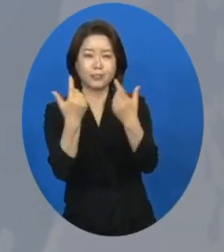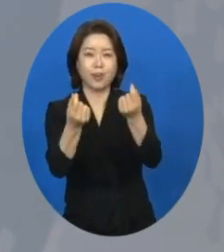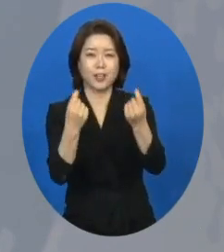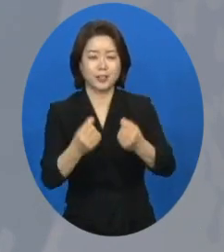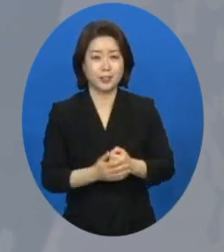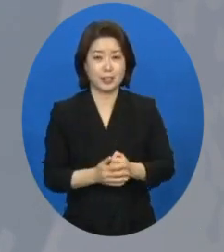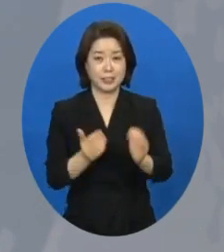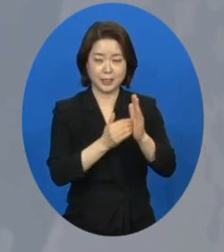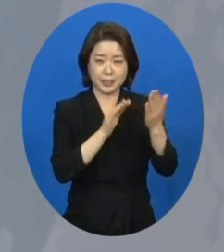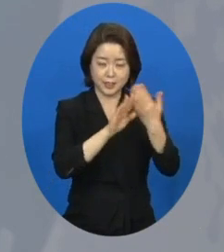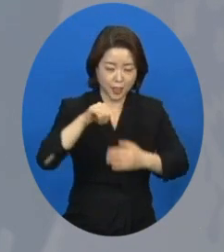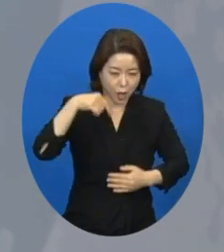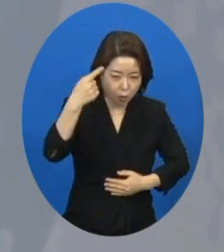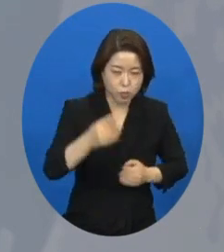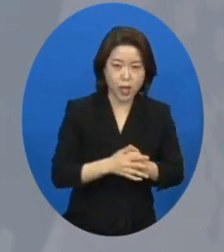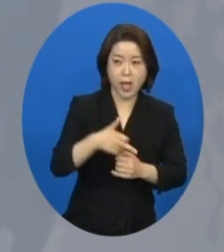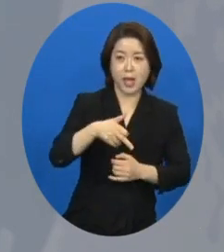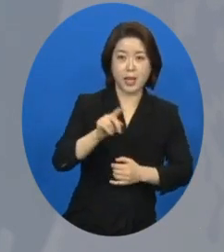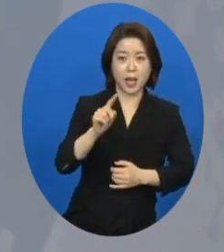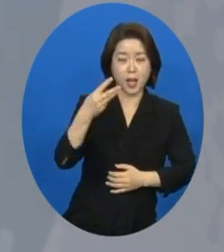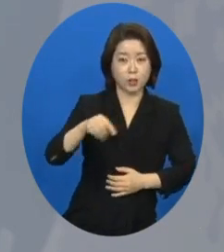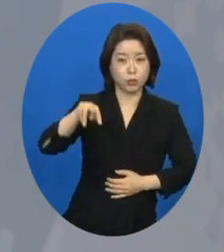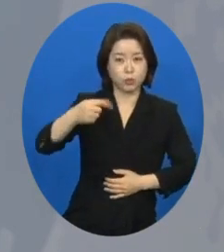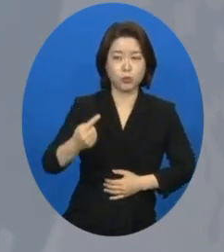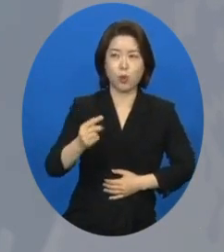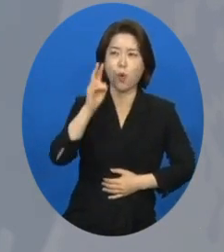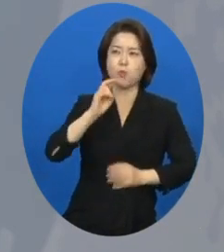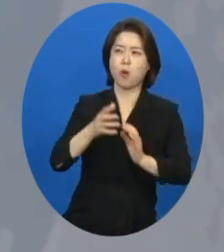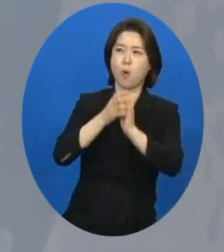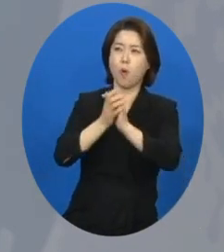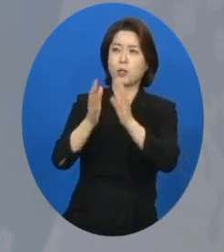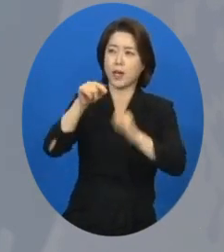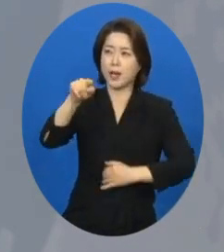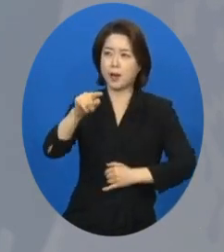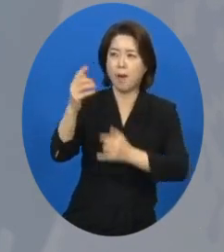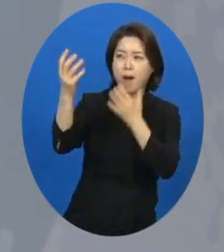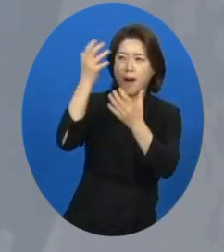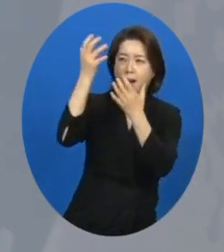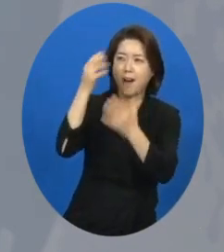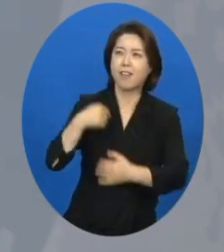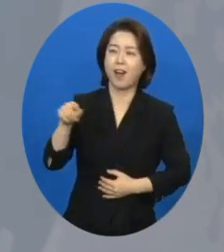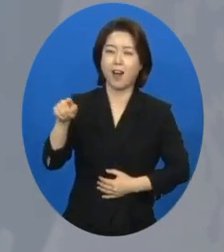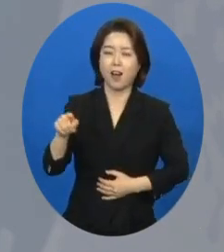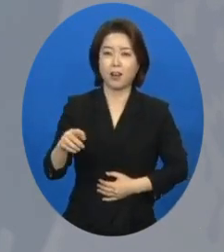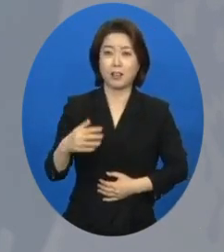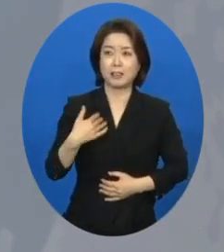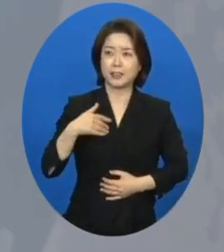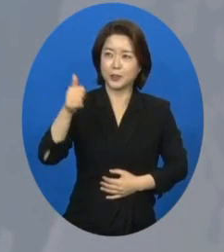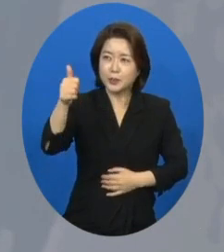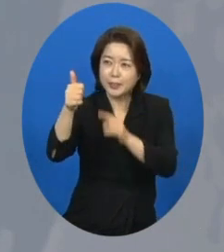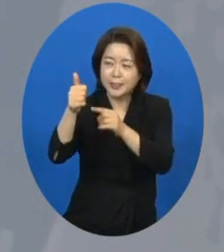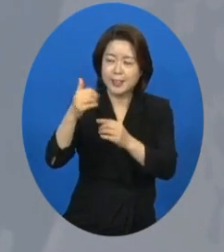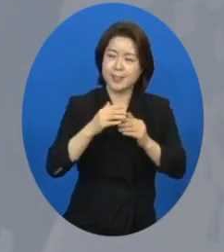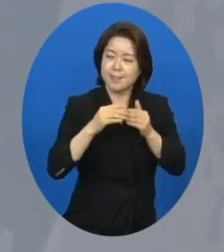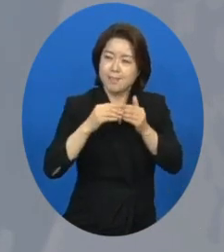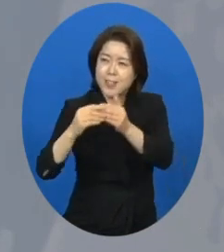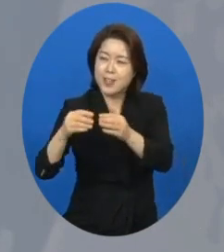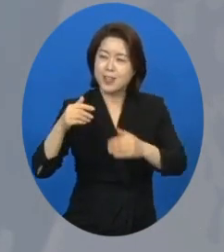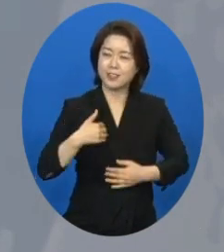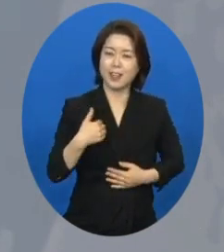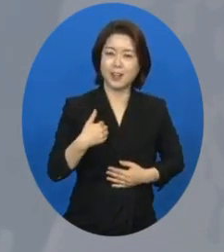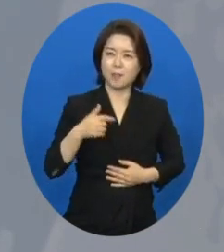이후 카루소에게 미쳐 살았다. 카루소가 나를 끌고 갔다. 카루소처럼